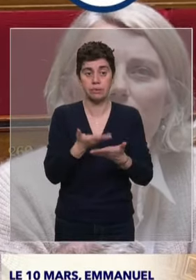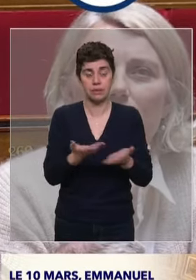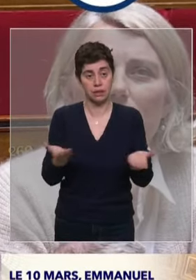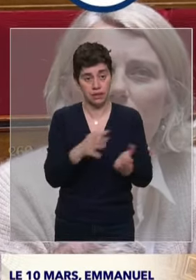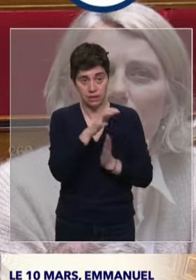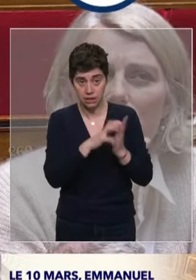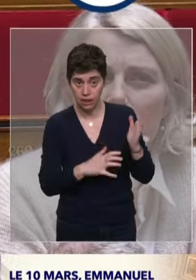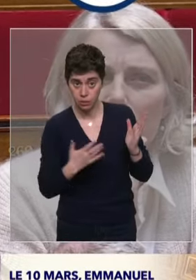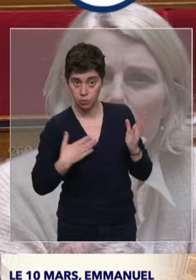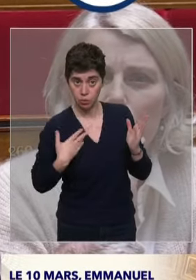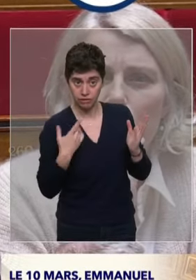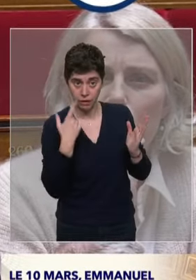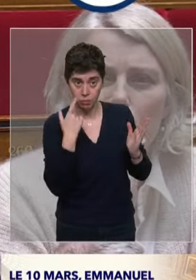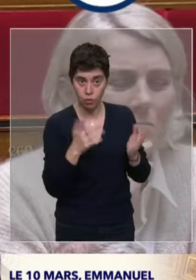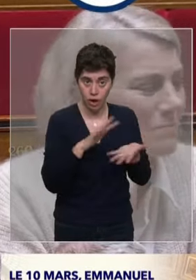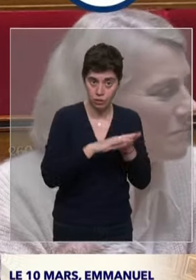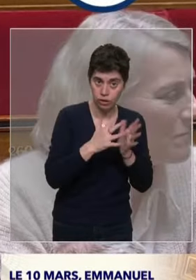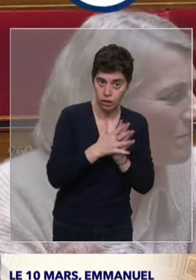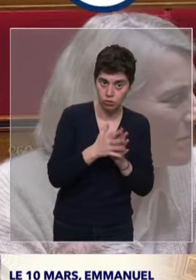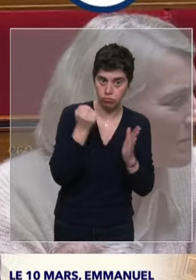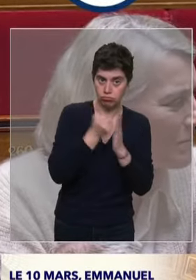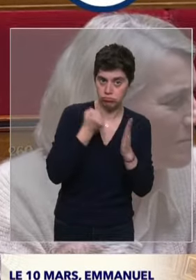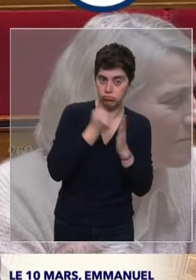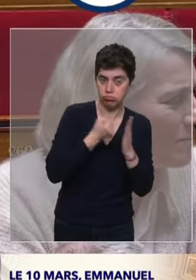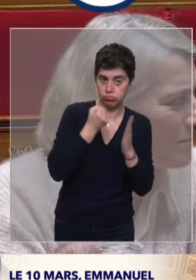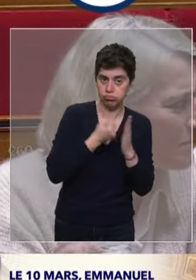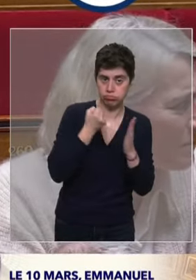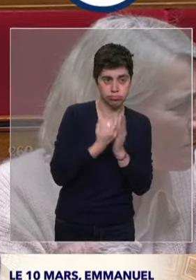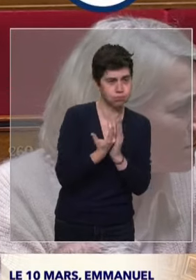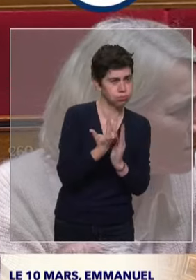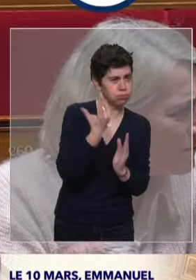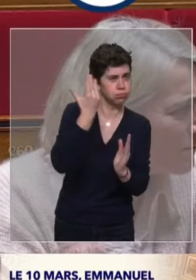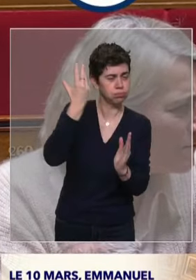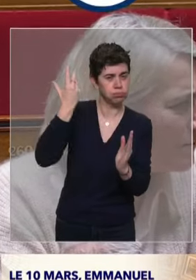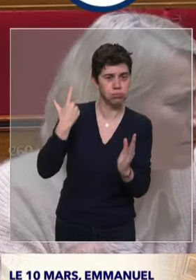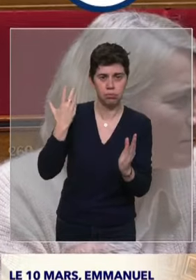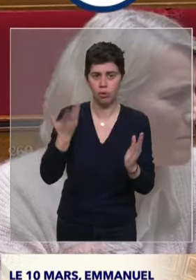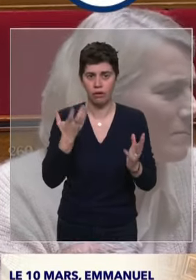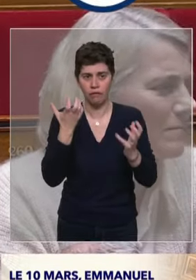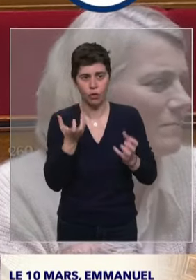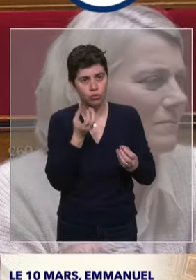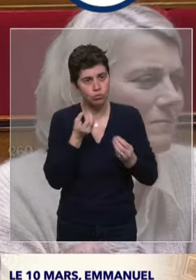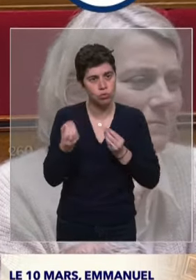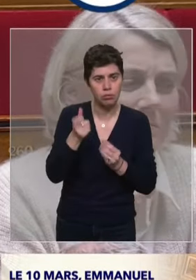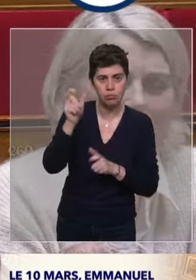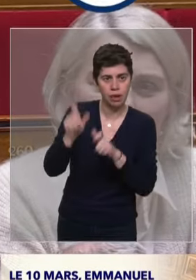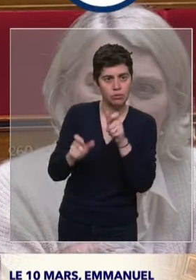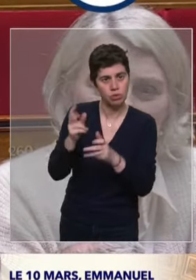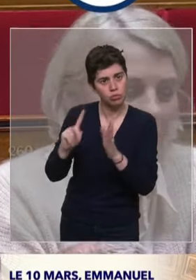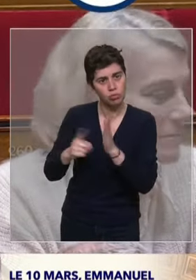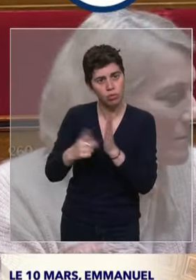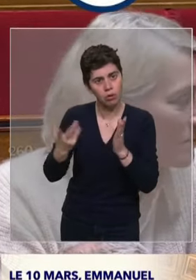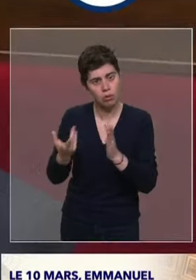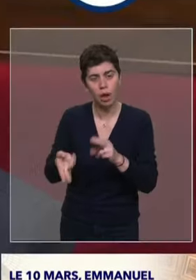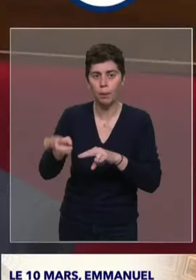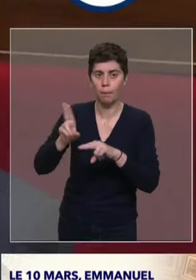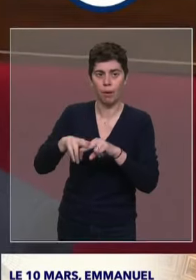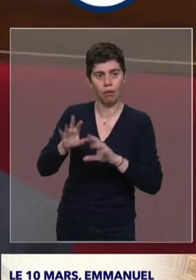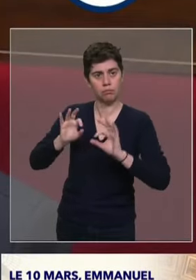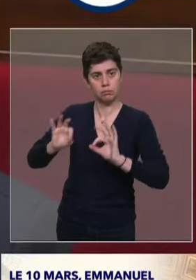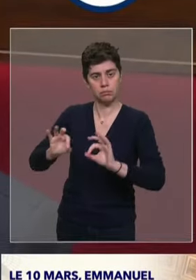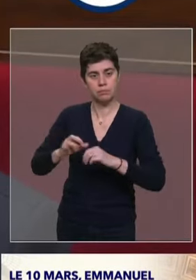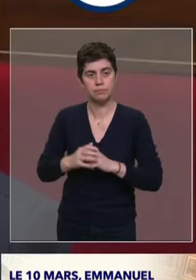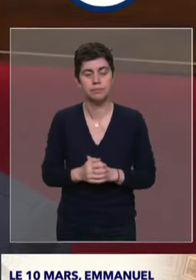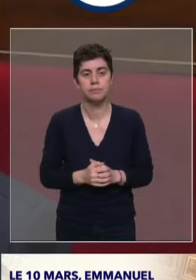une attente des associations qui militent de longue date sur un droit pour mourir dignement. Il répondra également à